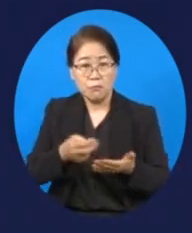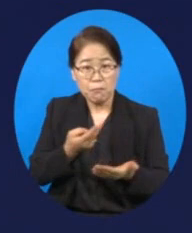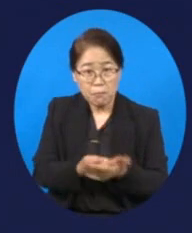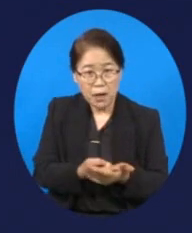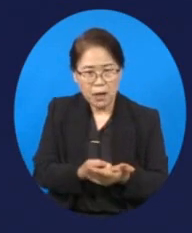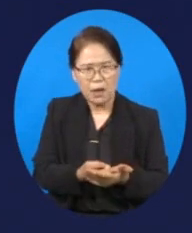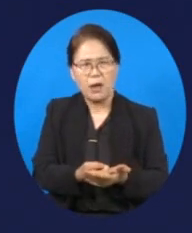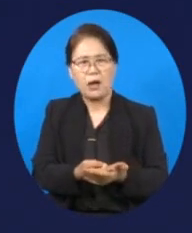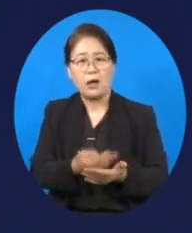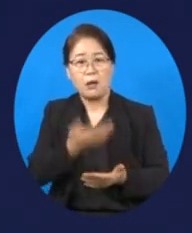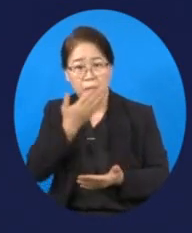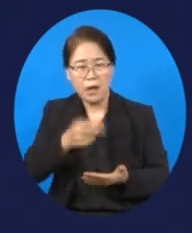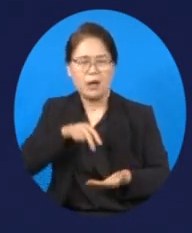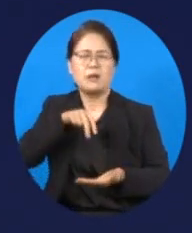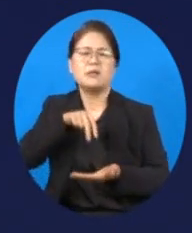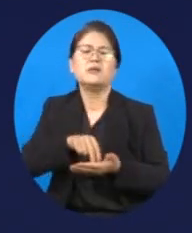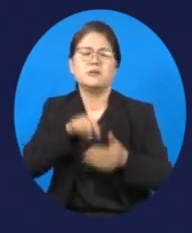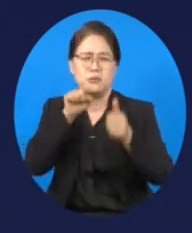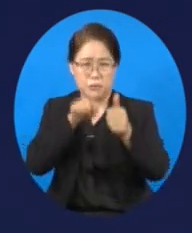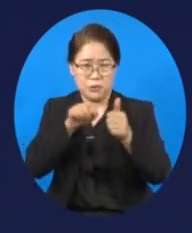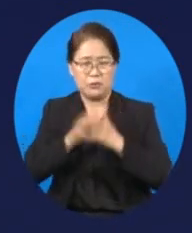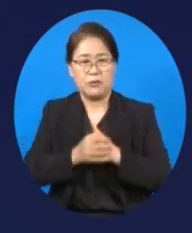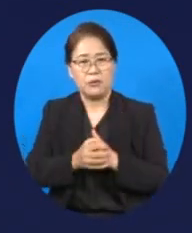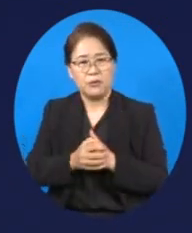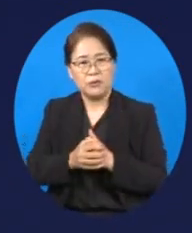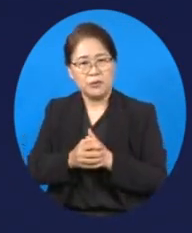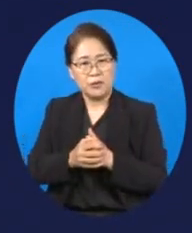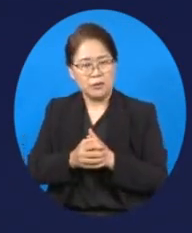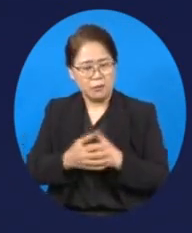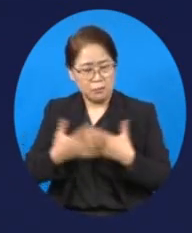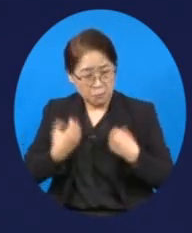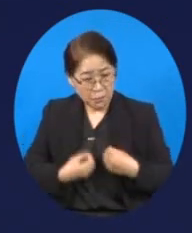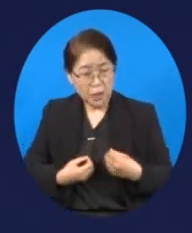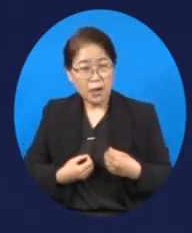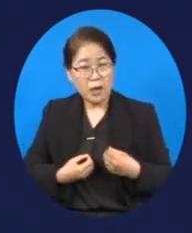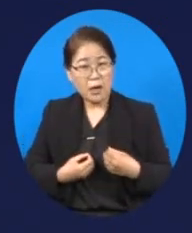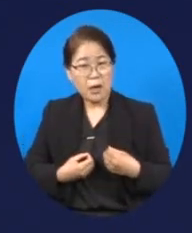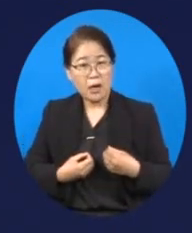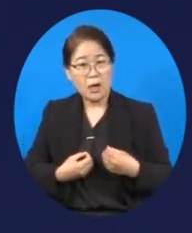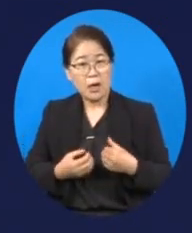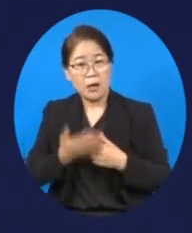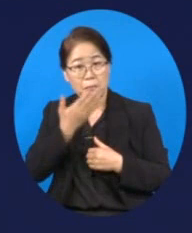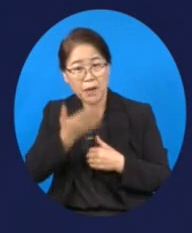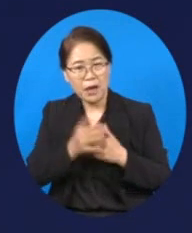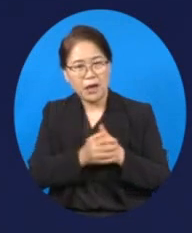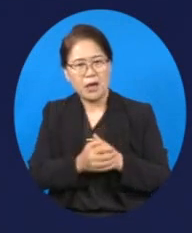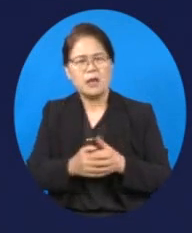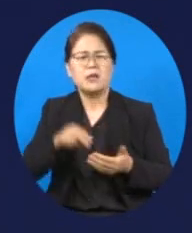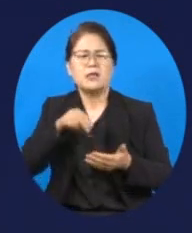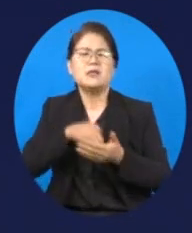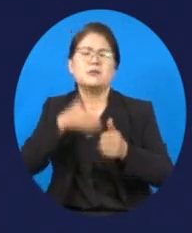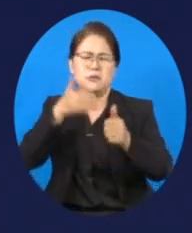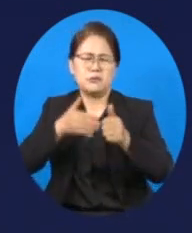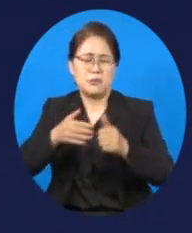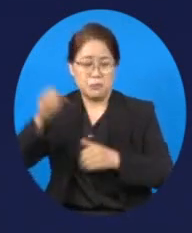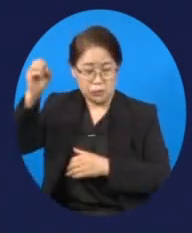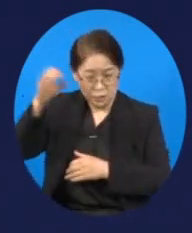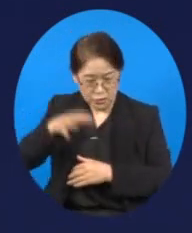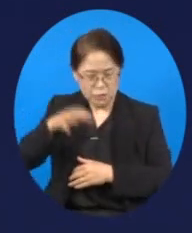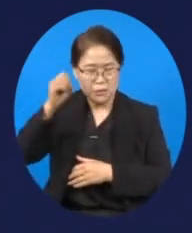넘어짐의 자리에서 일어서십시오 절망의 자리에 계십니까 절망의 자리에서 일어나서 빛을 발하십시오